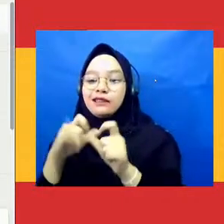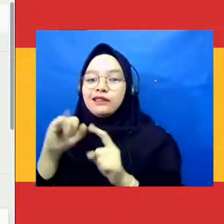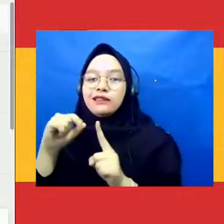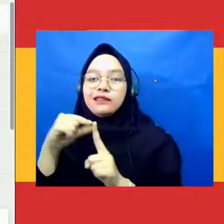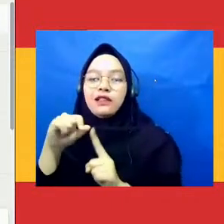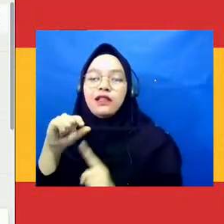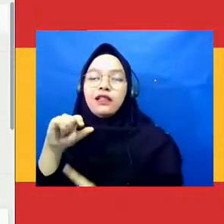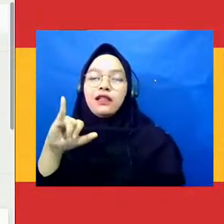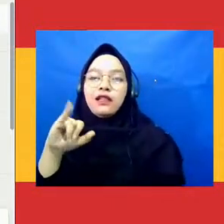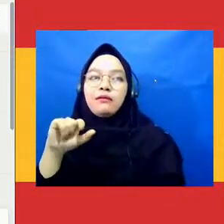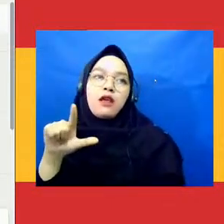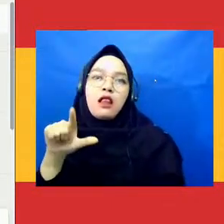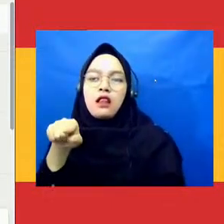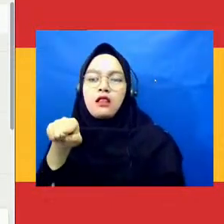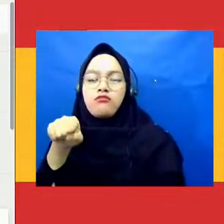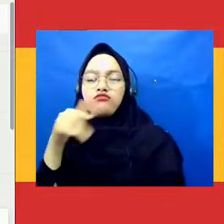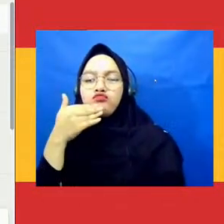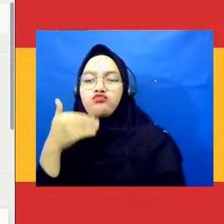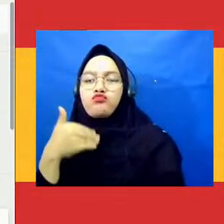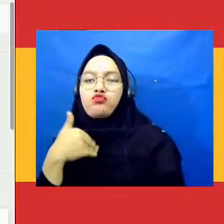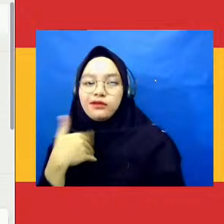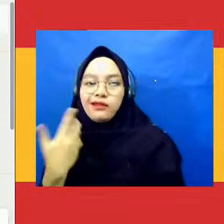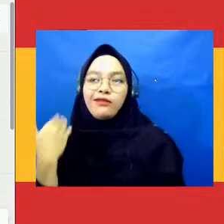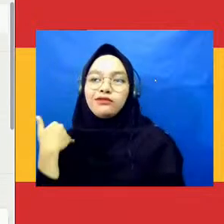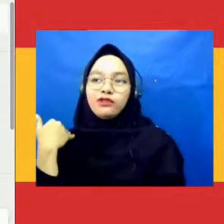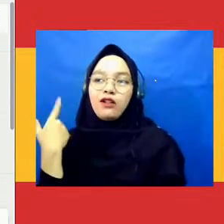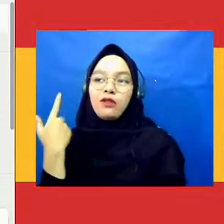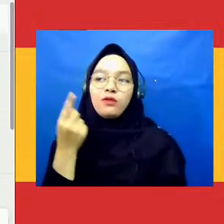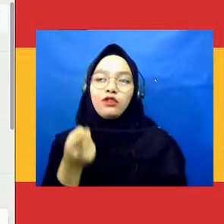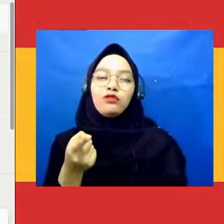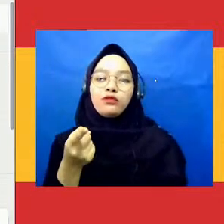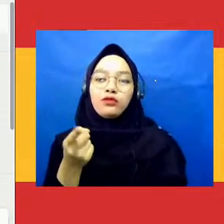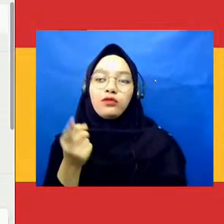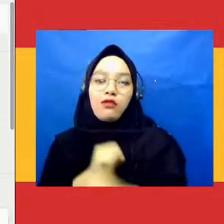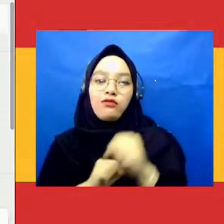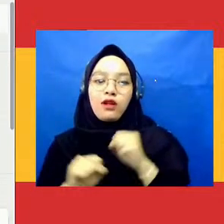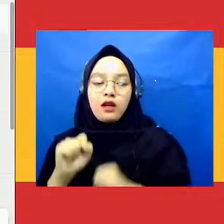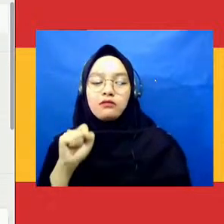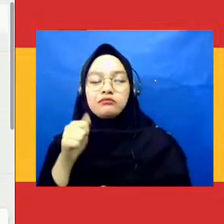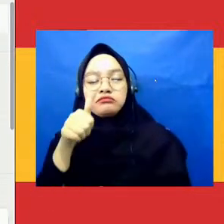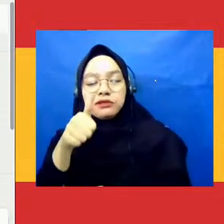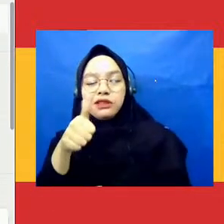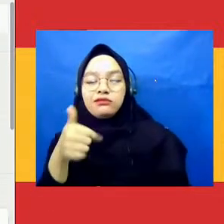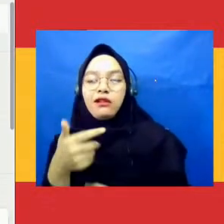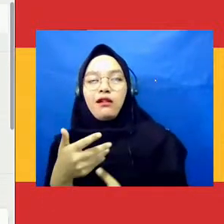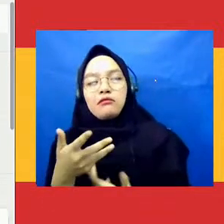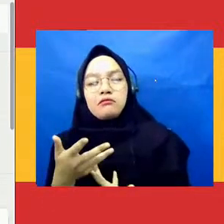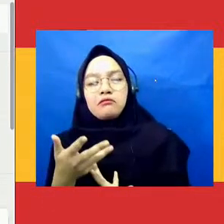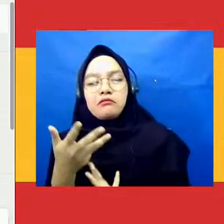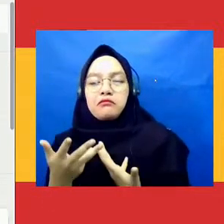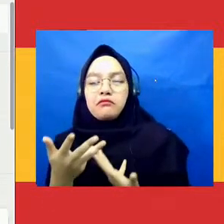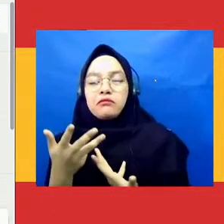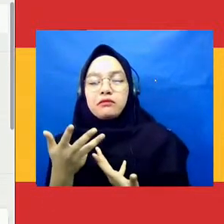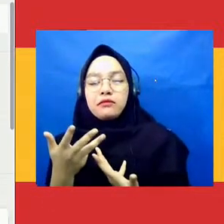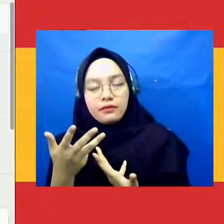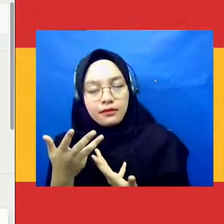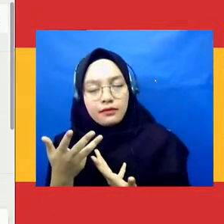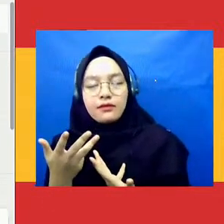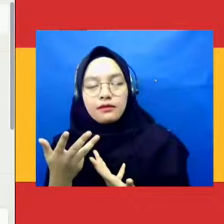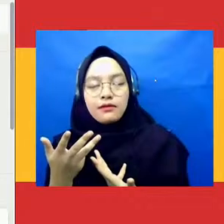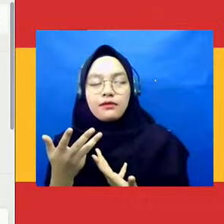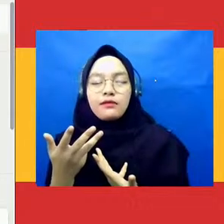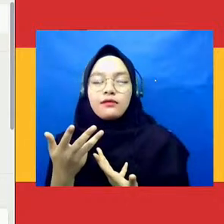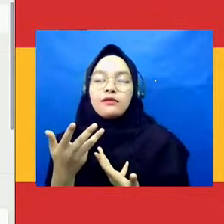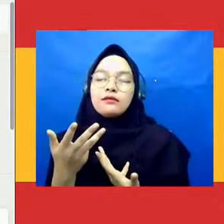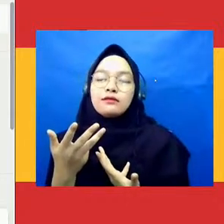memiliki tanggung jawab untuk melakukan itu. Jadi bisa saja ini bukan apa sih Mas Unang